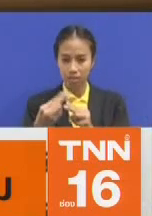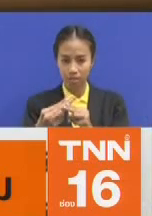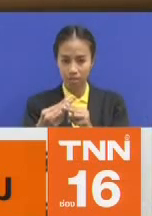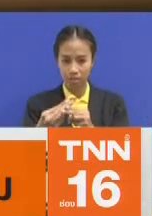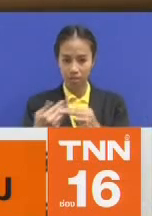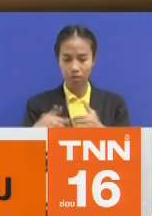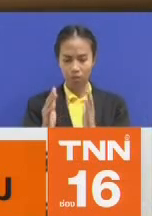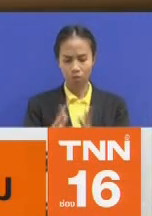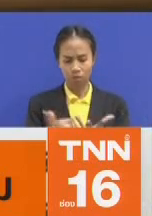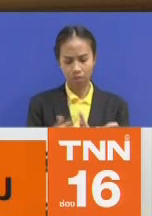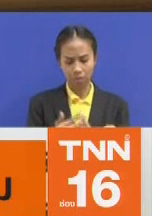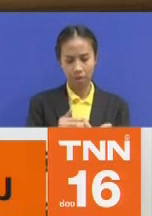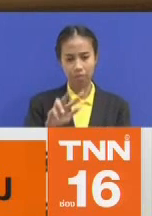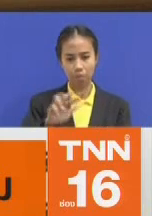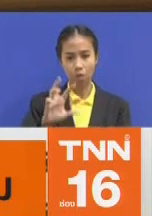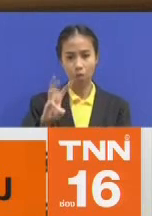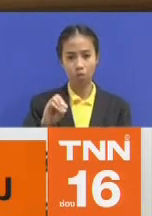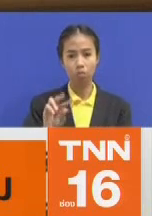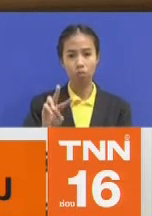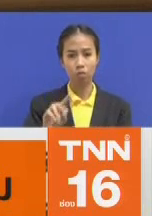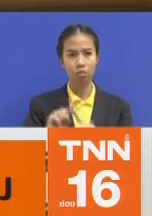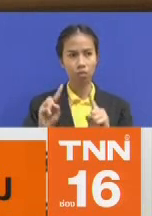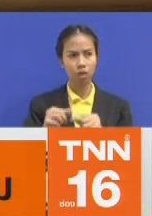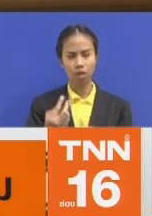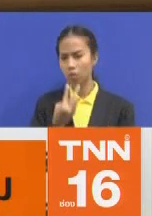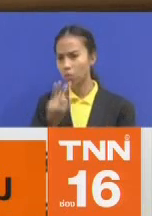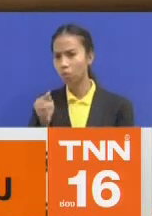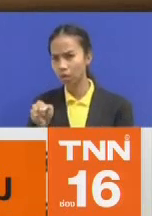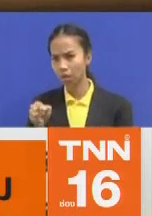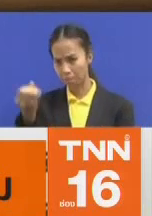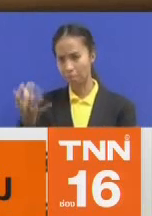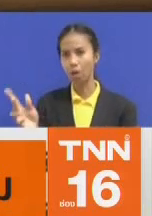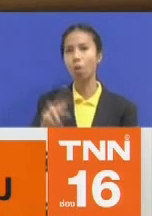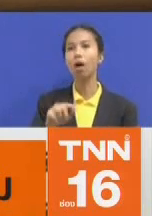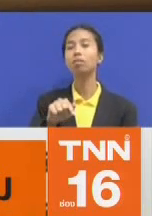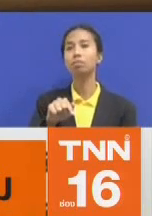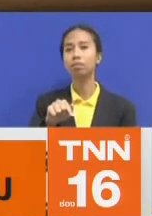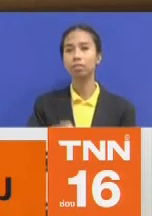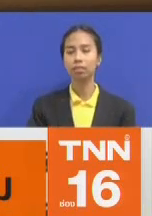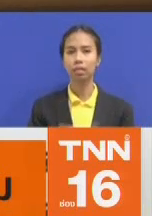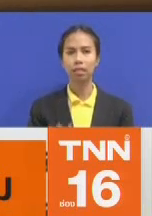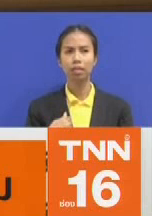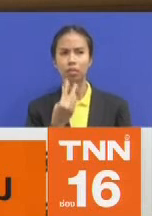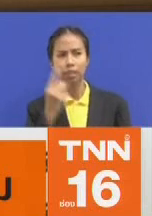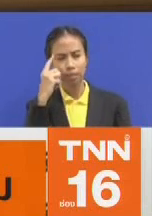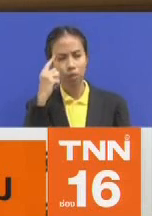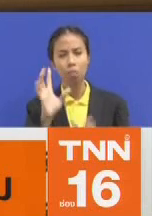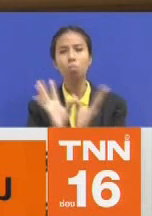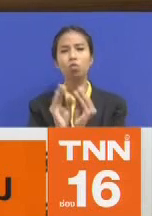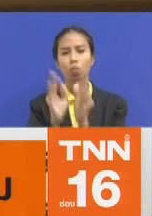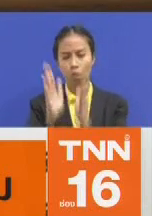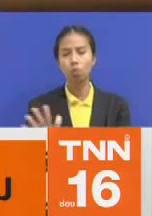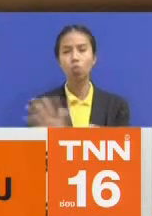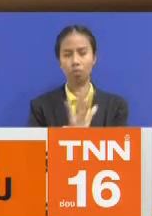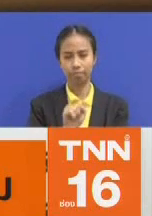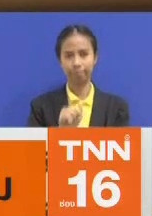แต่ก็จะมีชื่อของนายสุชาติตันเจริญส.ส.จังหวัดฉะเชิงเทราของพรรคพลังประชารัฐครับที่จะมีผู้แทนจากพรรคพลัง